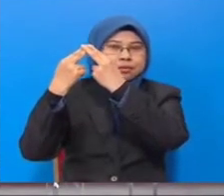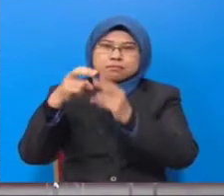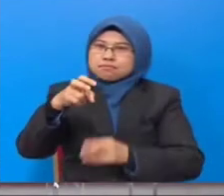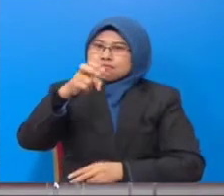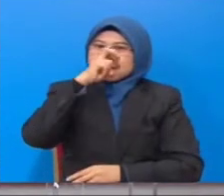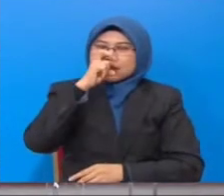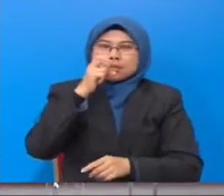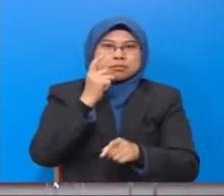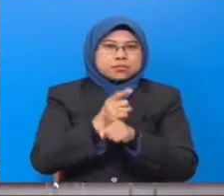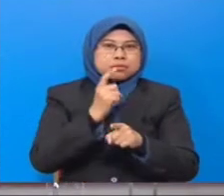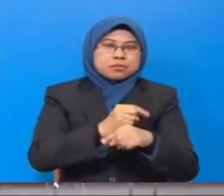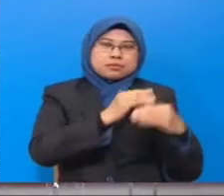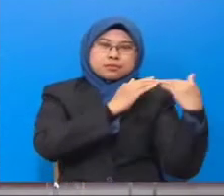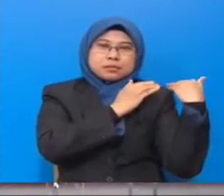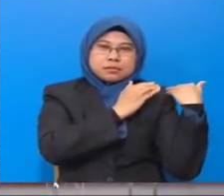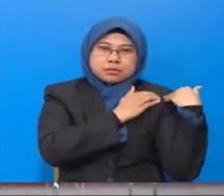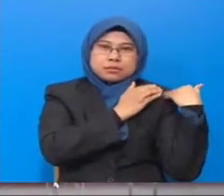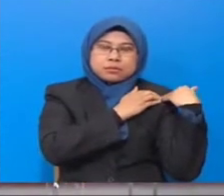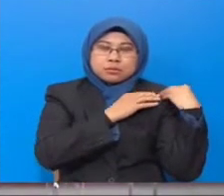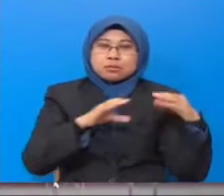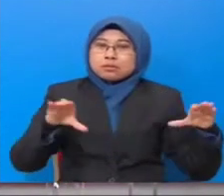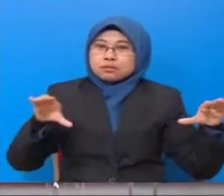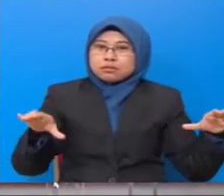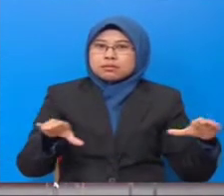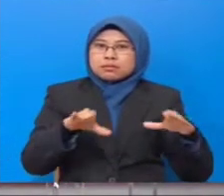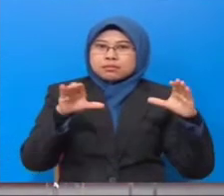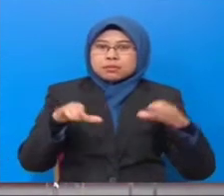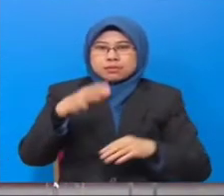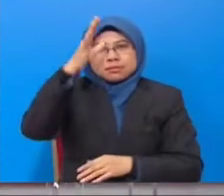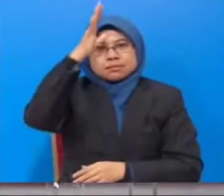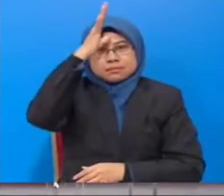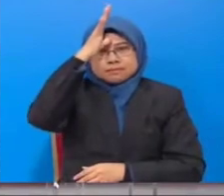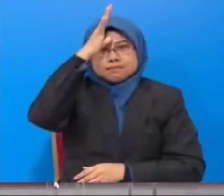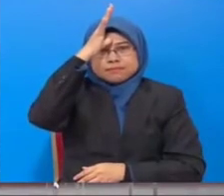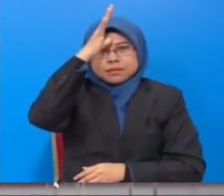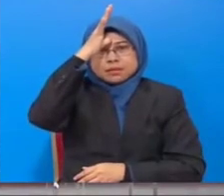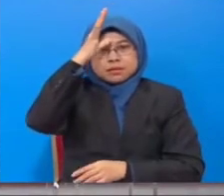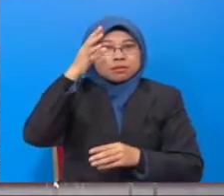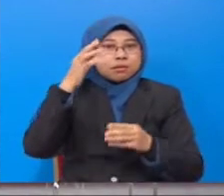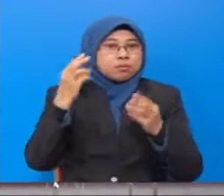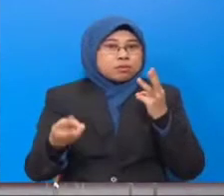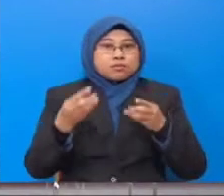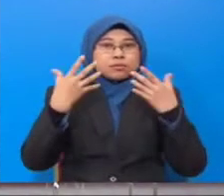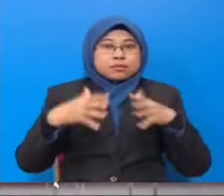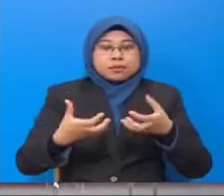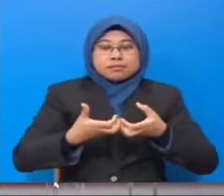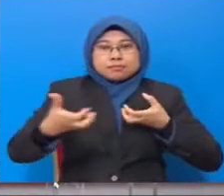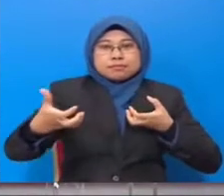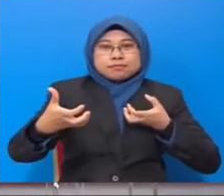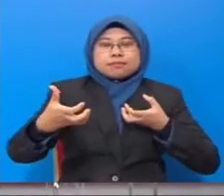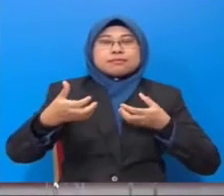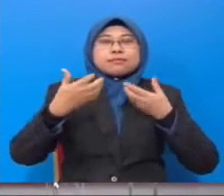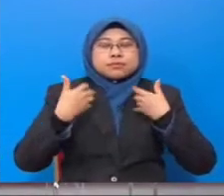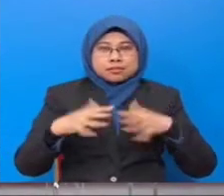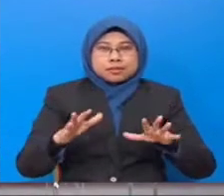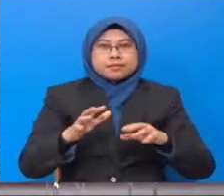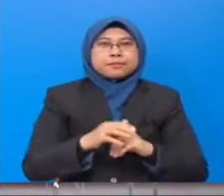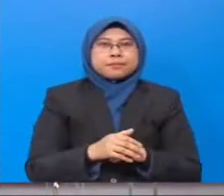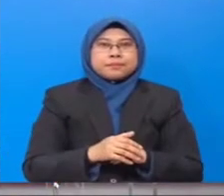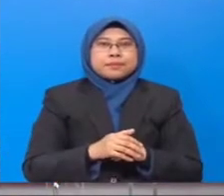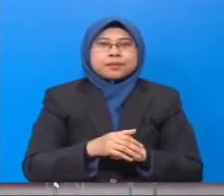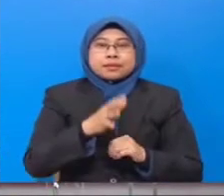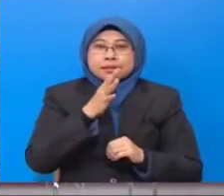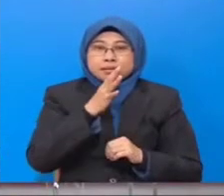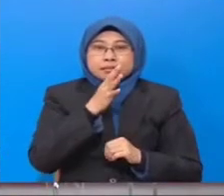tanggungjawab yang Misty dilaksanakan oleh Bappeda sekalipun telah berpisah dengan ibunya jadi